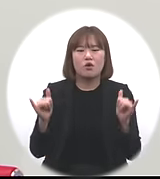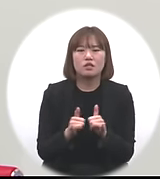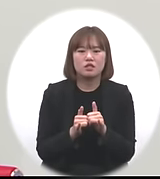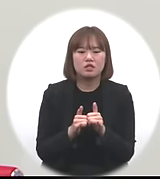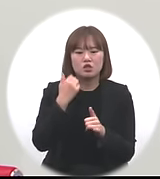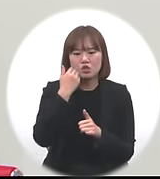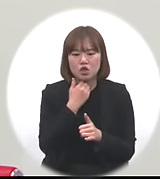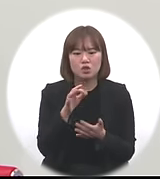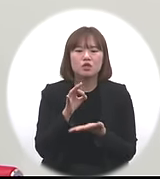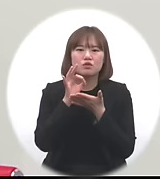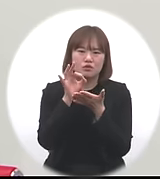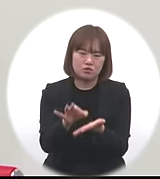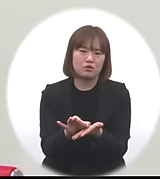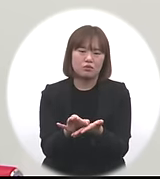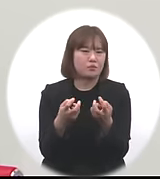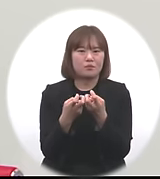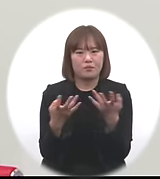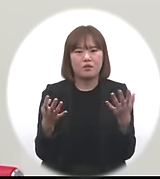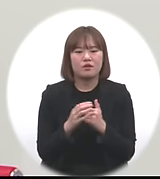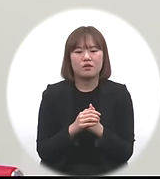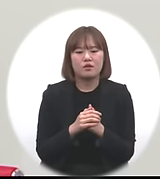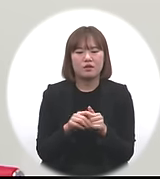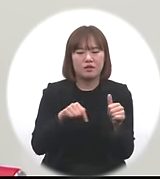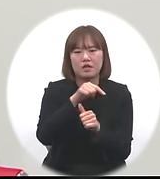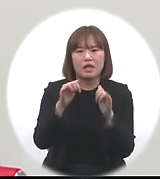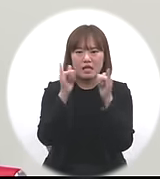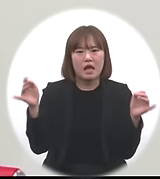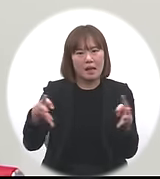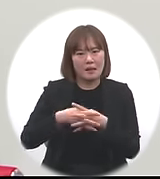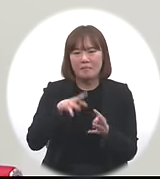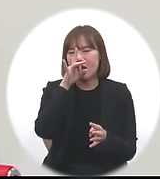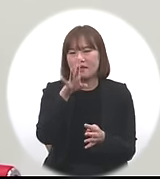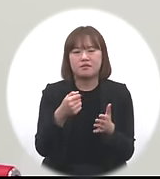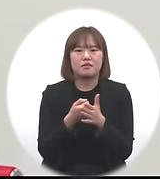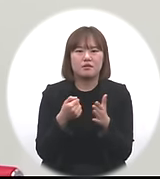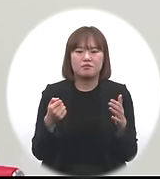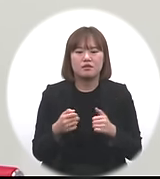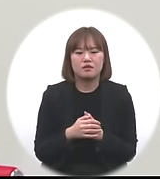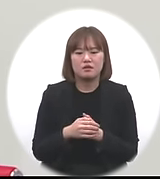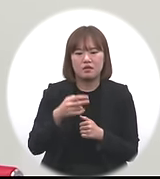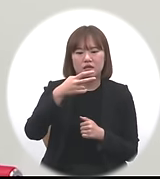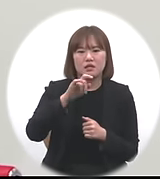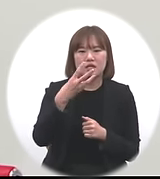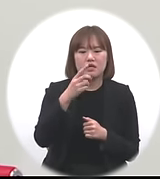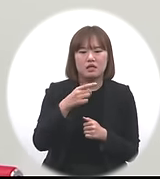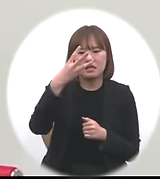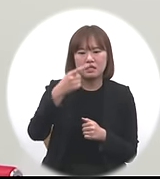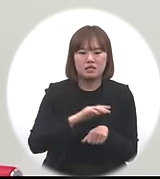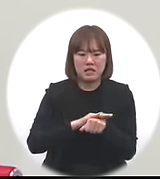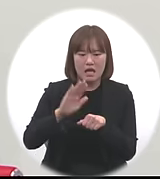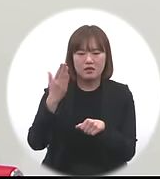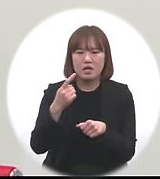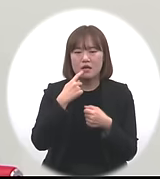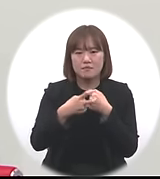의사들이요. 더 잘해줘야 될 텐데 그러려면 자본주의 사회에서 누군가 제대로 된 비용을 내는 수밖에 사실 없는데 그게 아직까지는 사회적 합의가